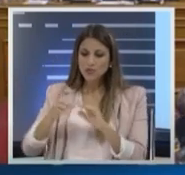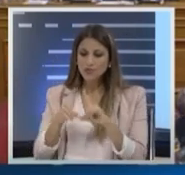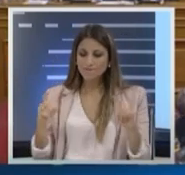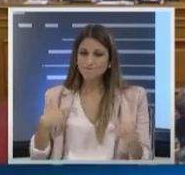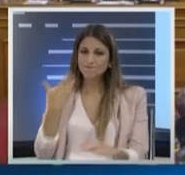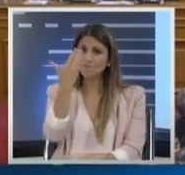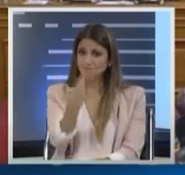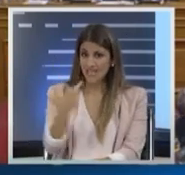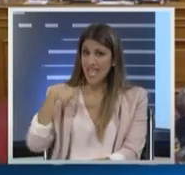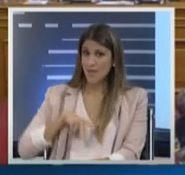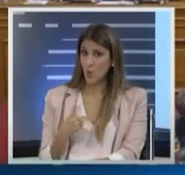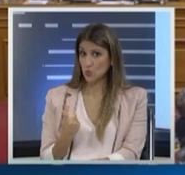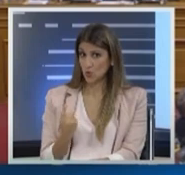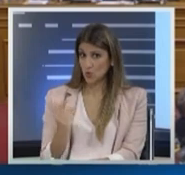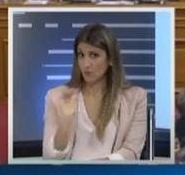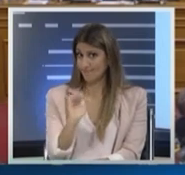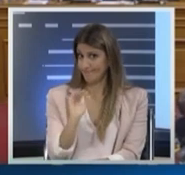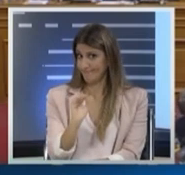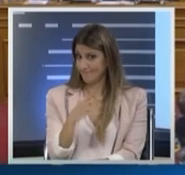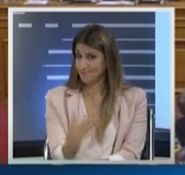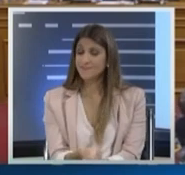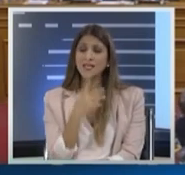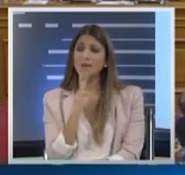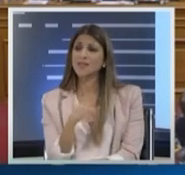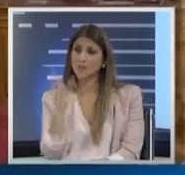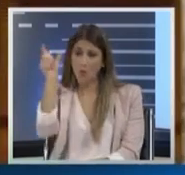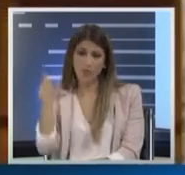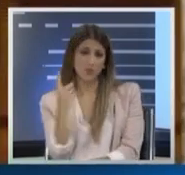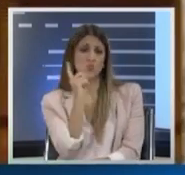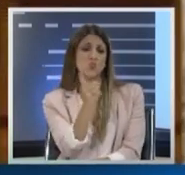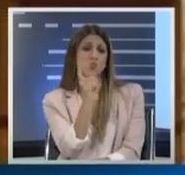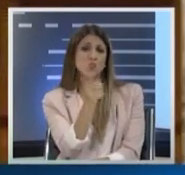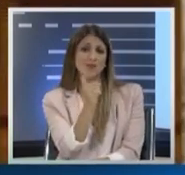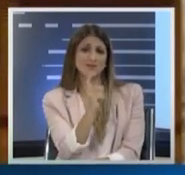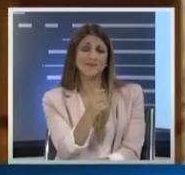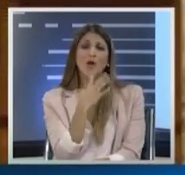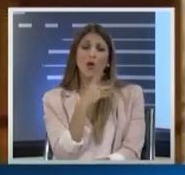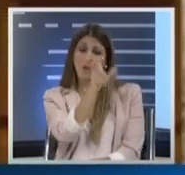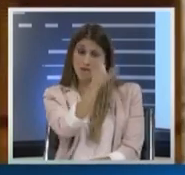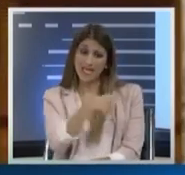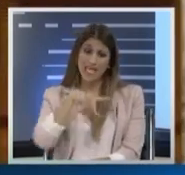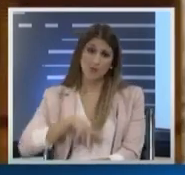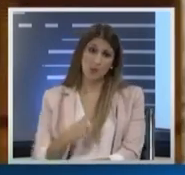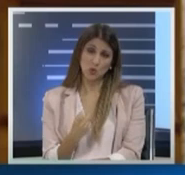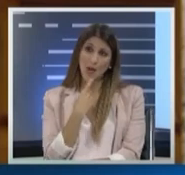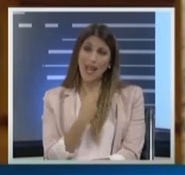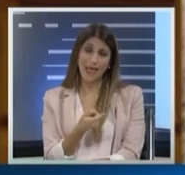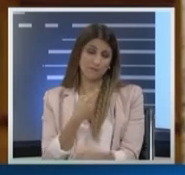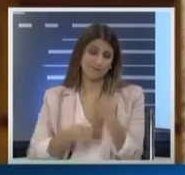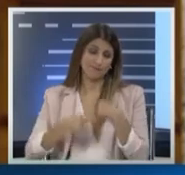Απευθύνθηκε στον κύριο Τσακαλώτο, κουνώντας του το δάχτυλο, γιατί λέει ο κύριος Τσακαλώτος είναι